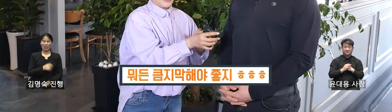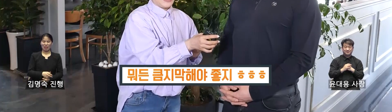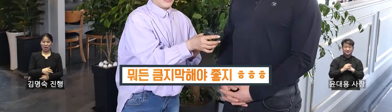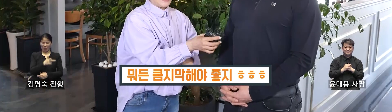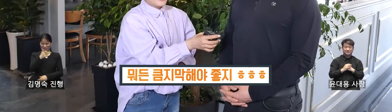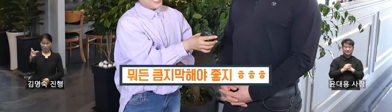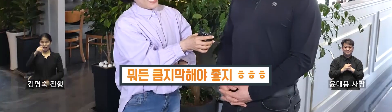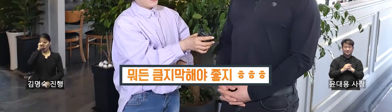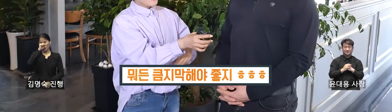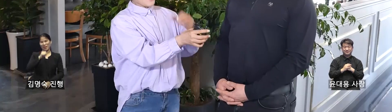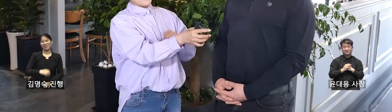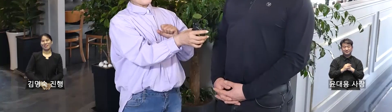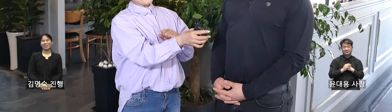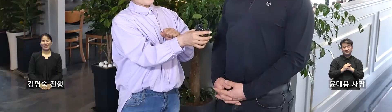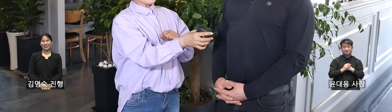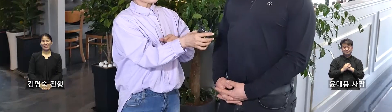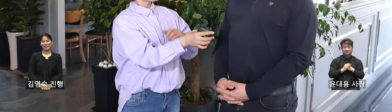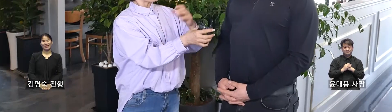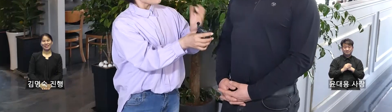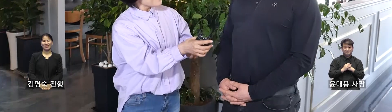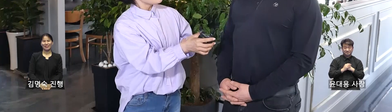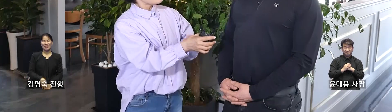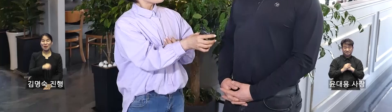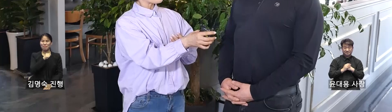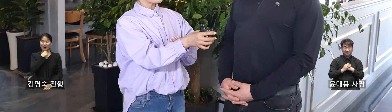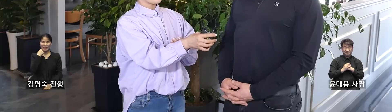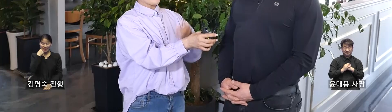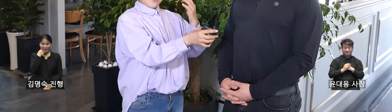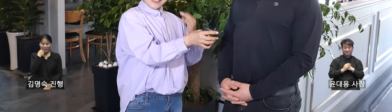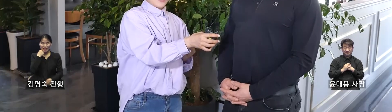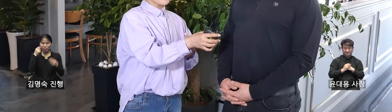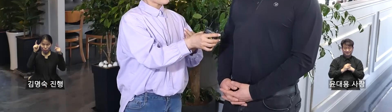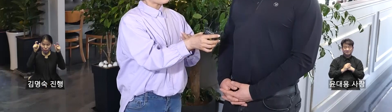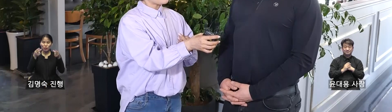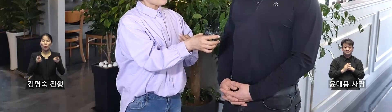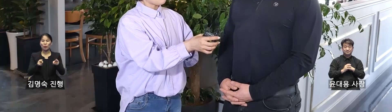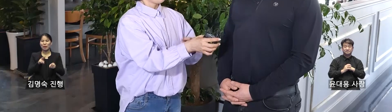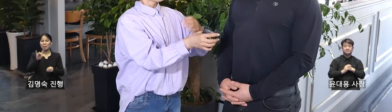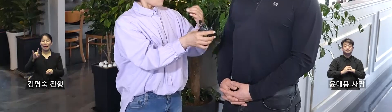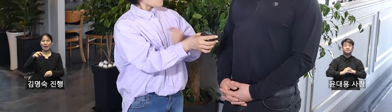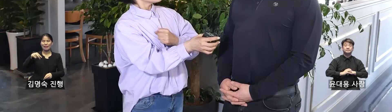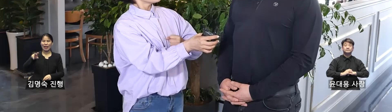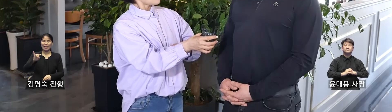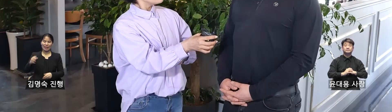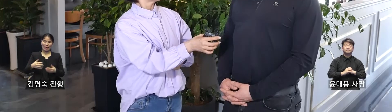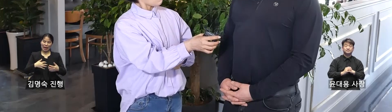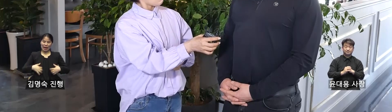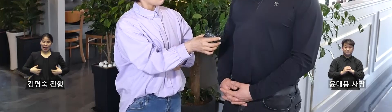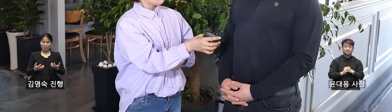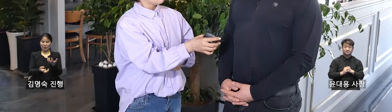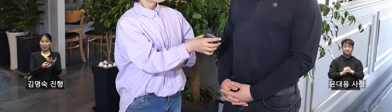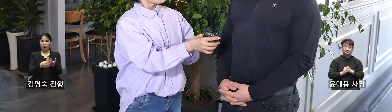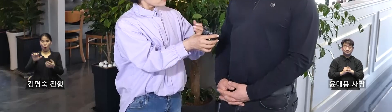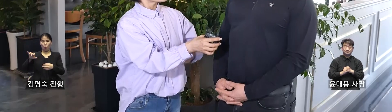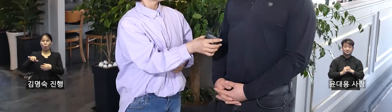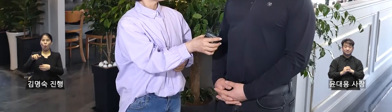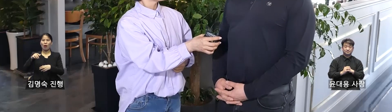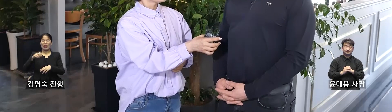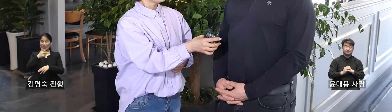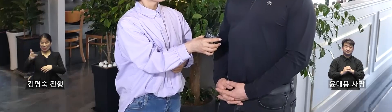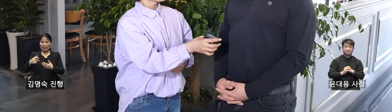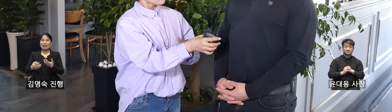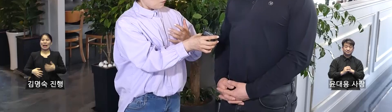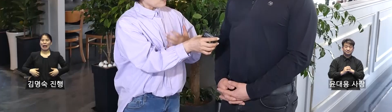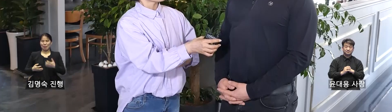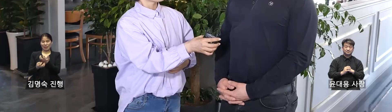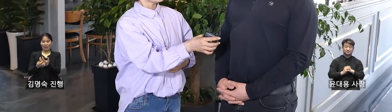커야 좋지. 자, 그러면 그 맛있는 불고기 또 매생이 갈비탕 왕갈비탕 네. 좀 맛있게